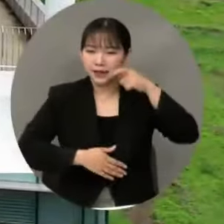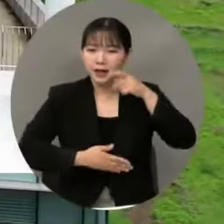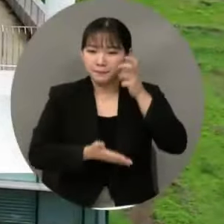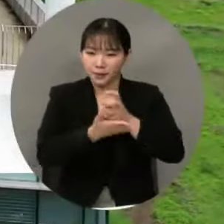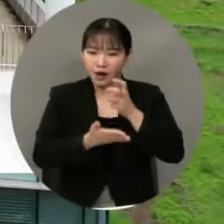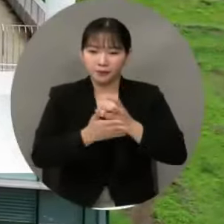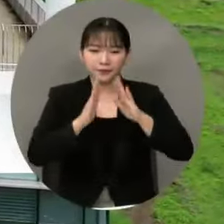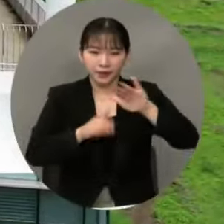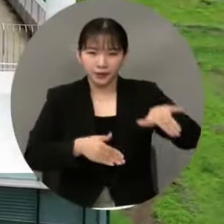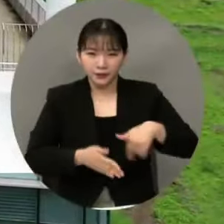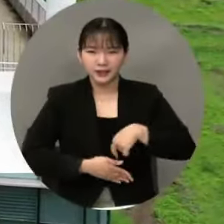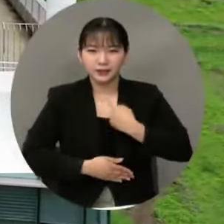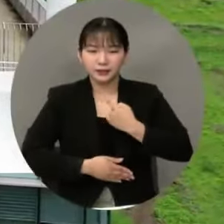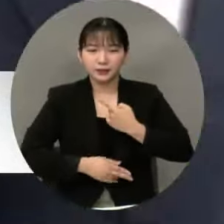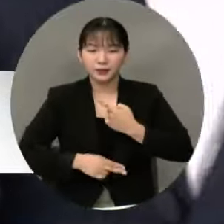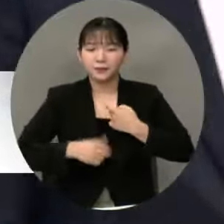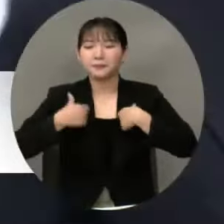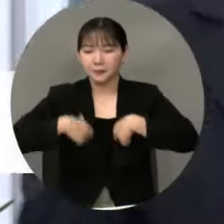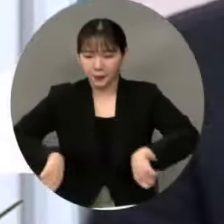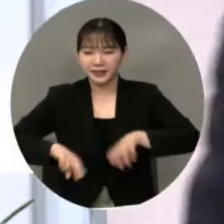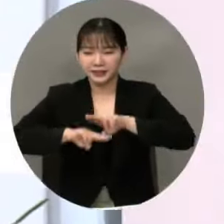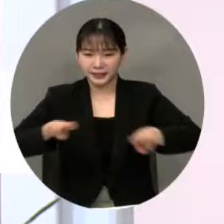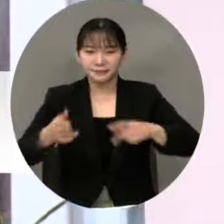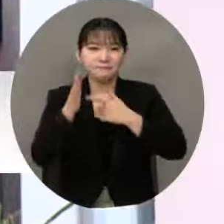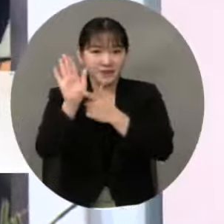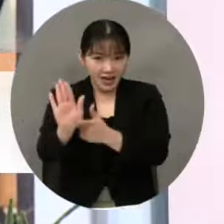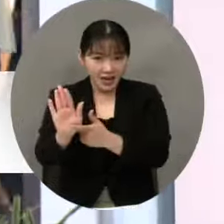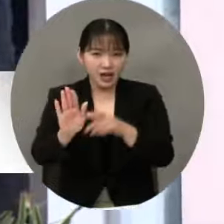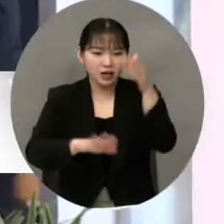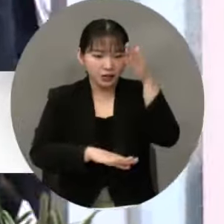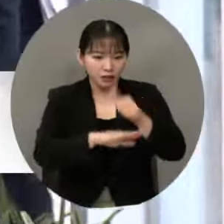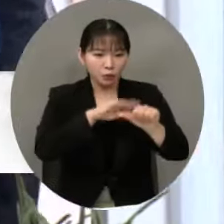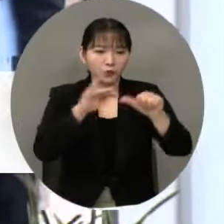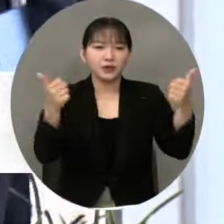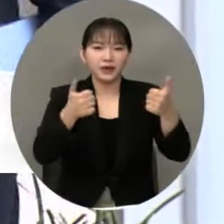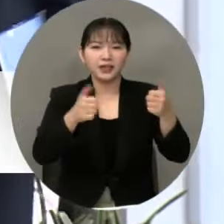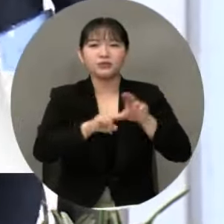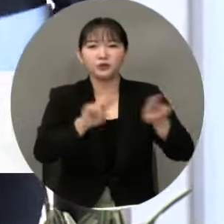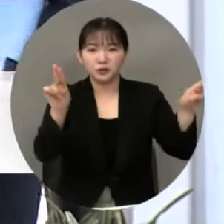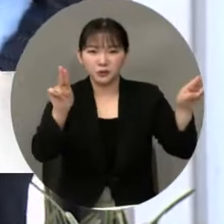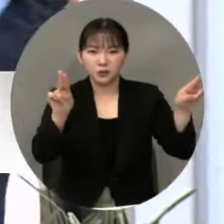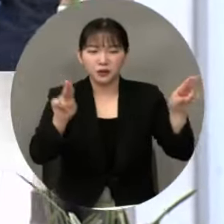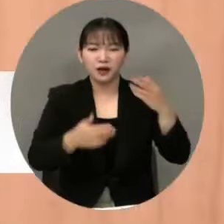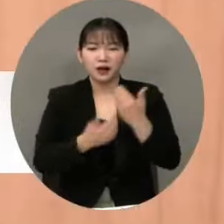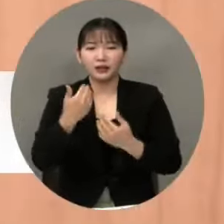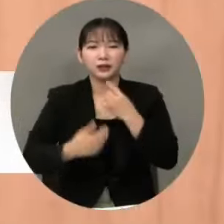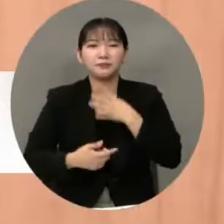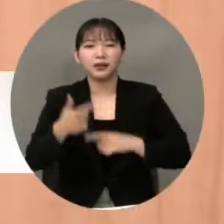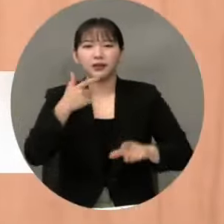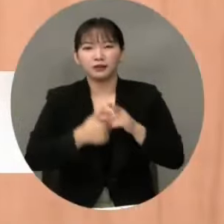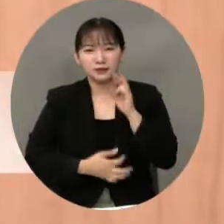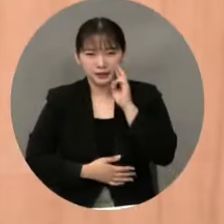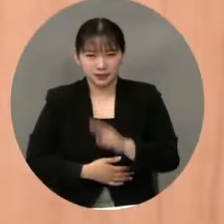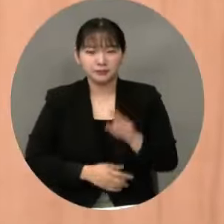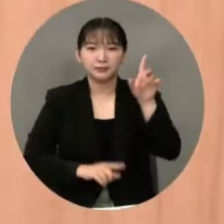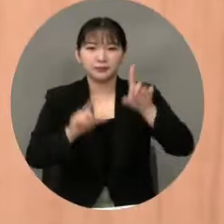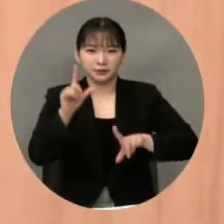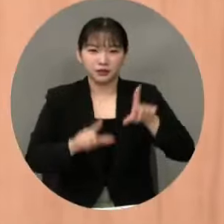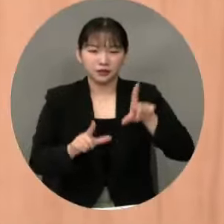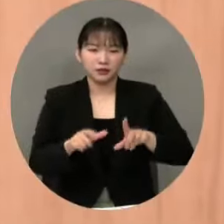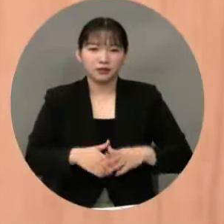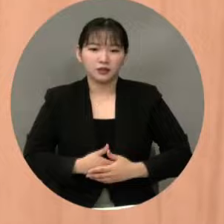원칙을 전남도가 스스로 깼는데 결국 5자 간담회도 무산됐고 예견됐던 갈등만 커진 형국이